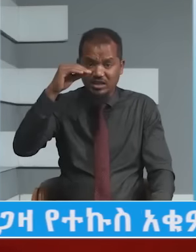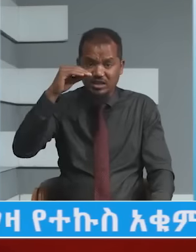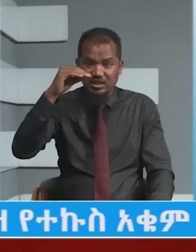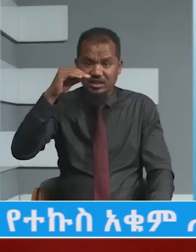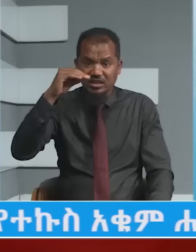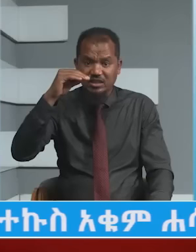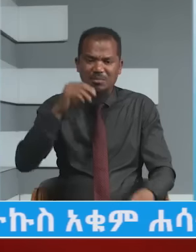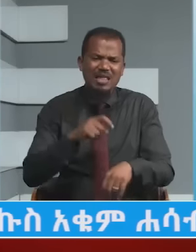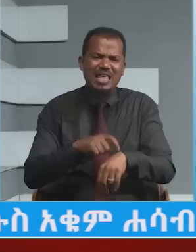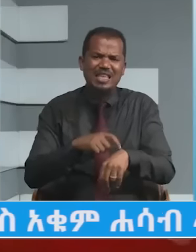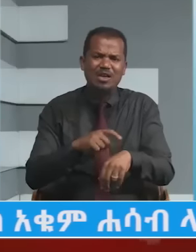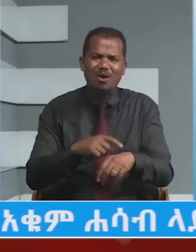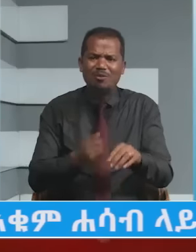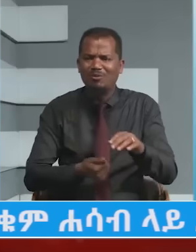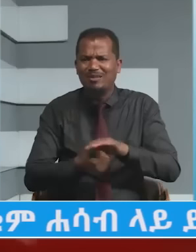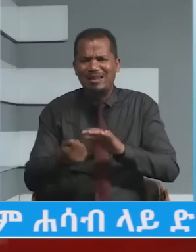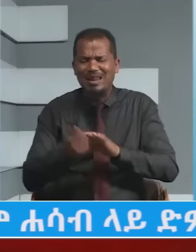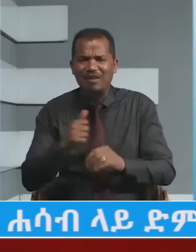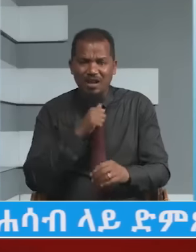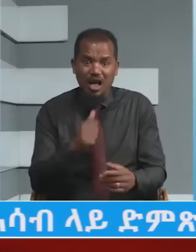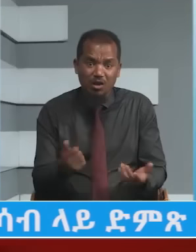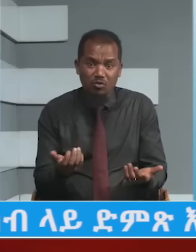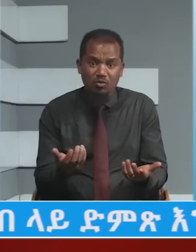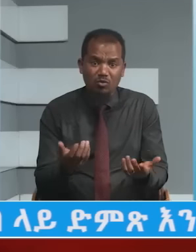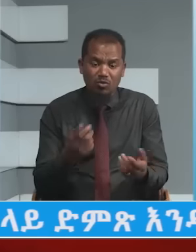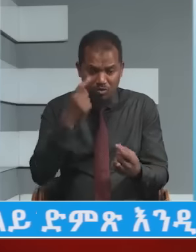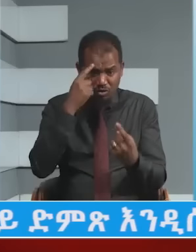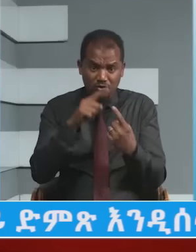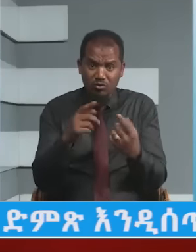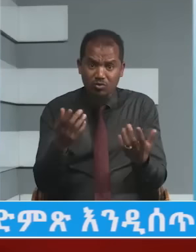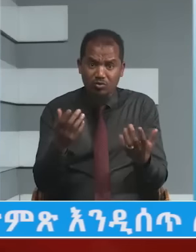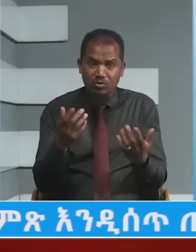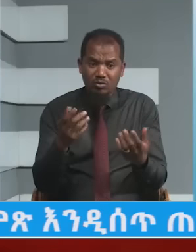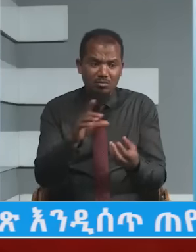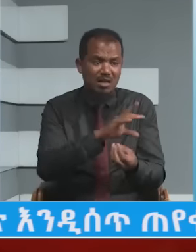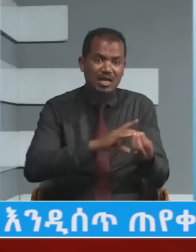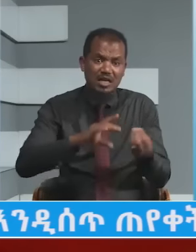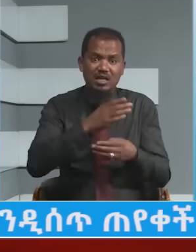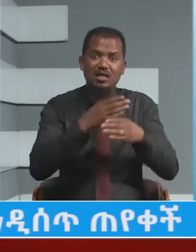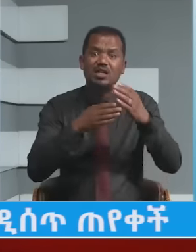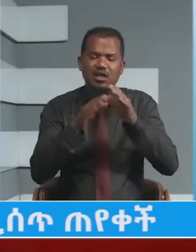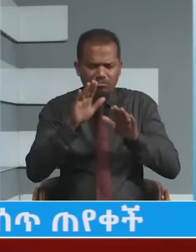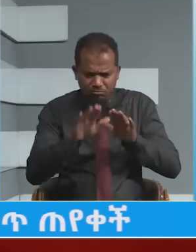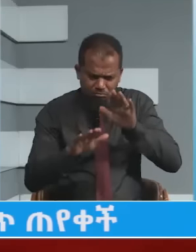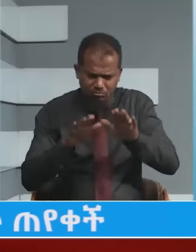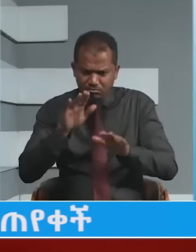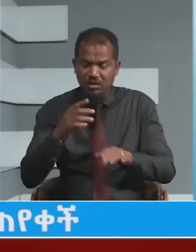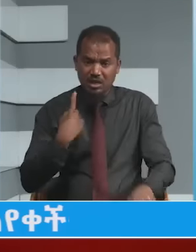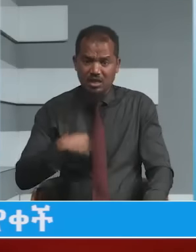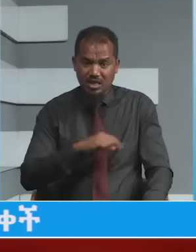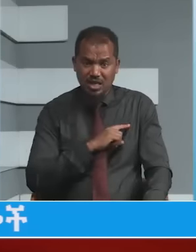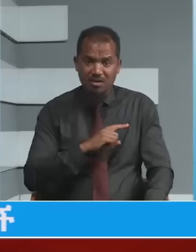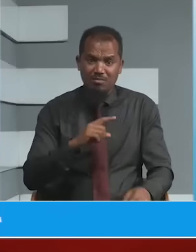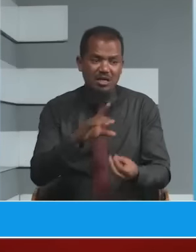ሰዎች በየጊዜው እንዳይፈናቀሉ ኦሬዲ እቅዱ በክልል ደረጃ ተገምግሞ